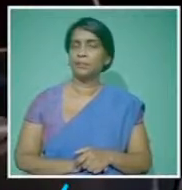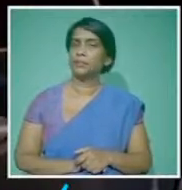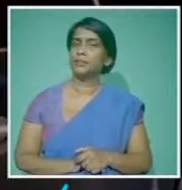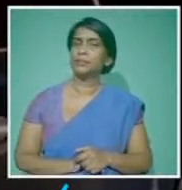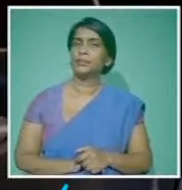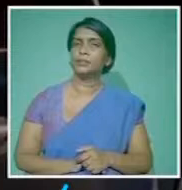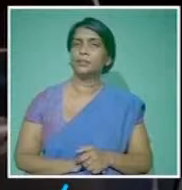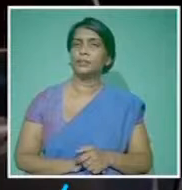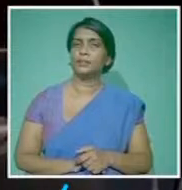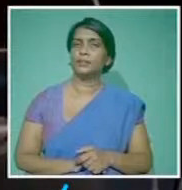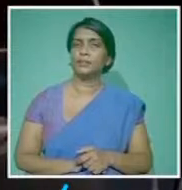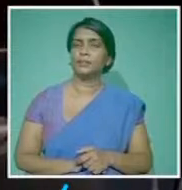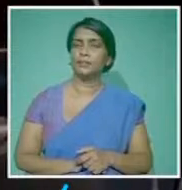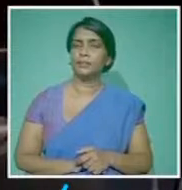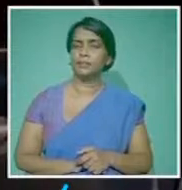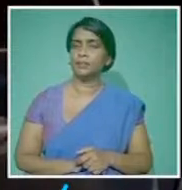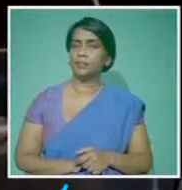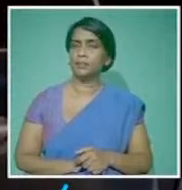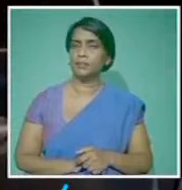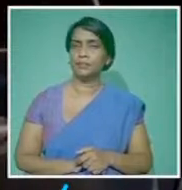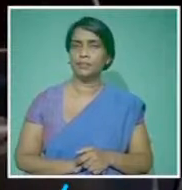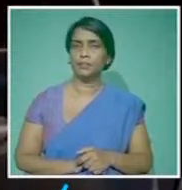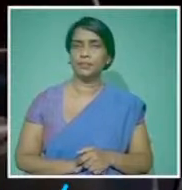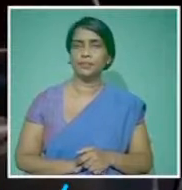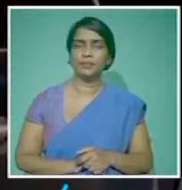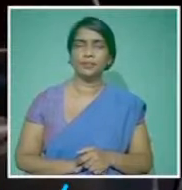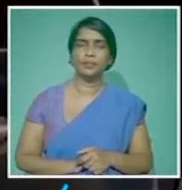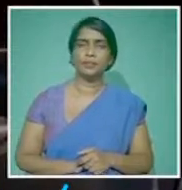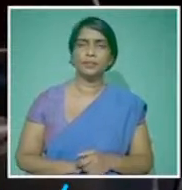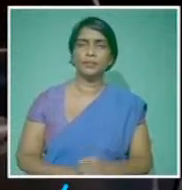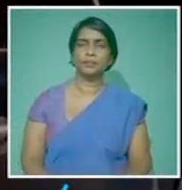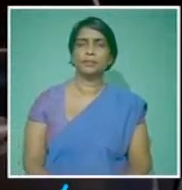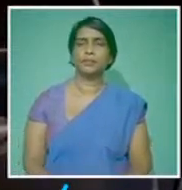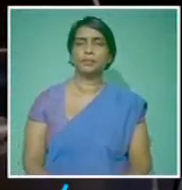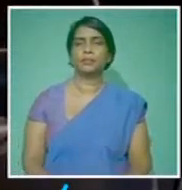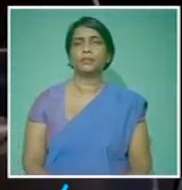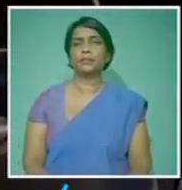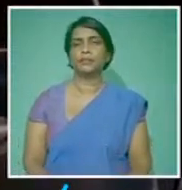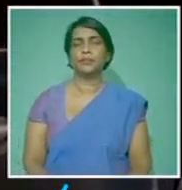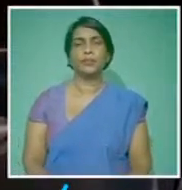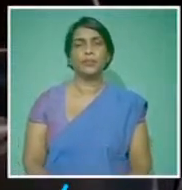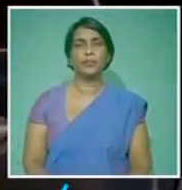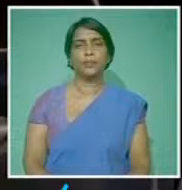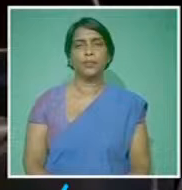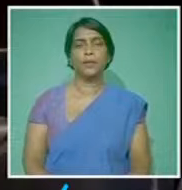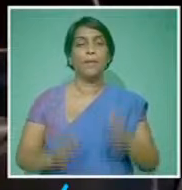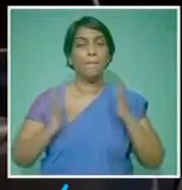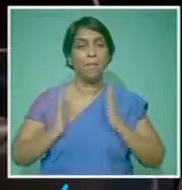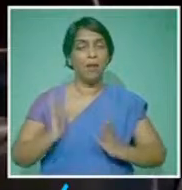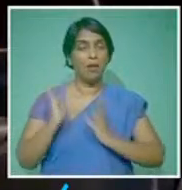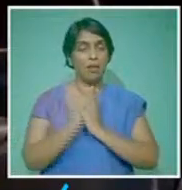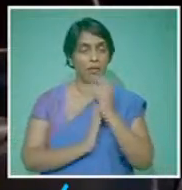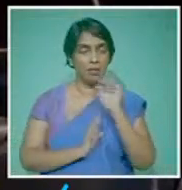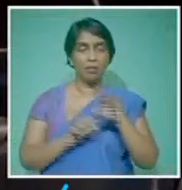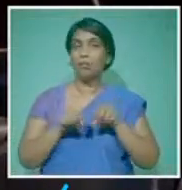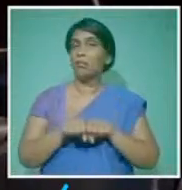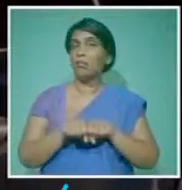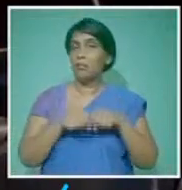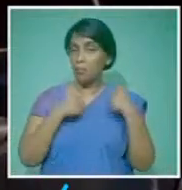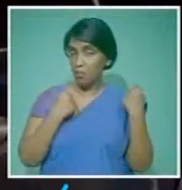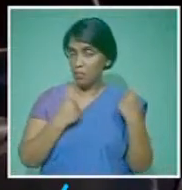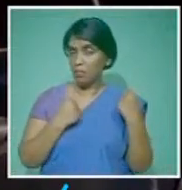are the underlying reasons for this country's collapse. ඒ කියන්නේ පැහැදිලිව මානව අයිතිවාසිකම්